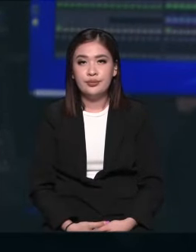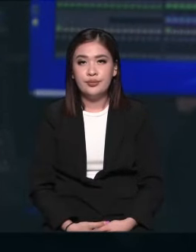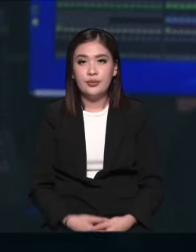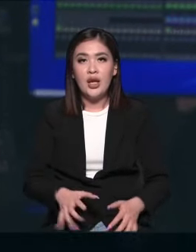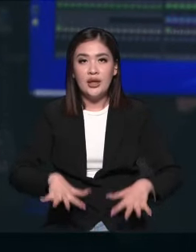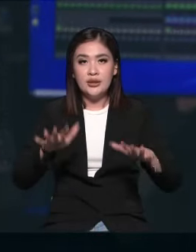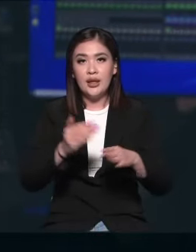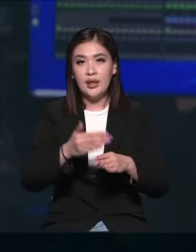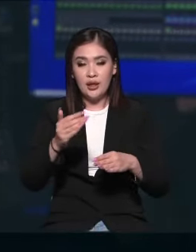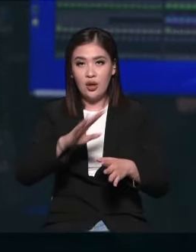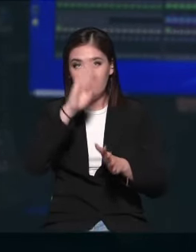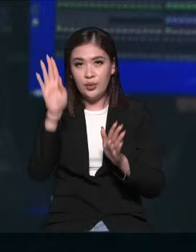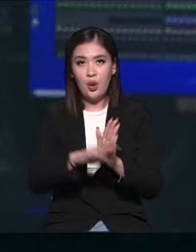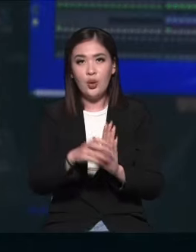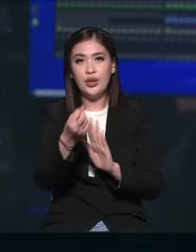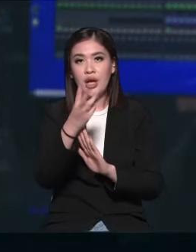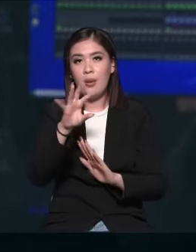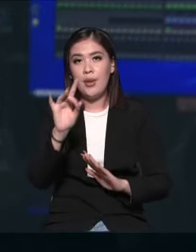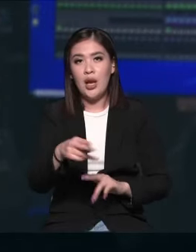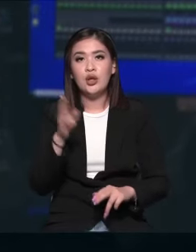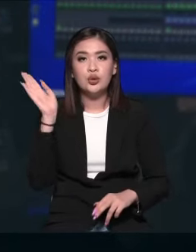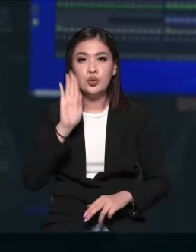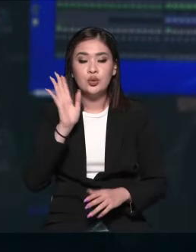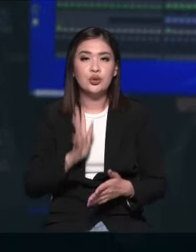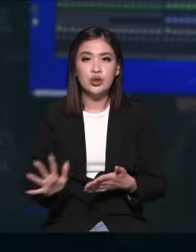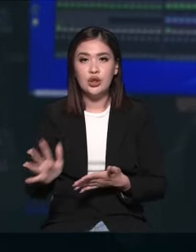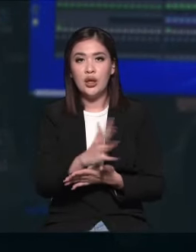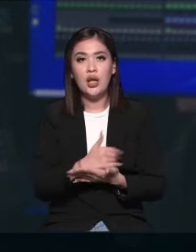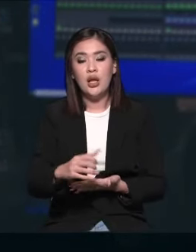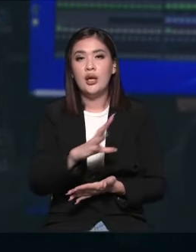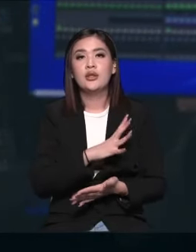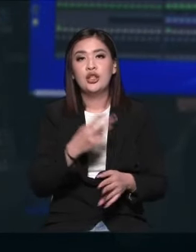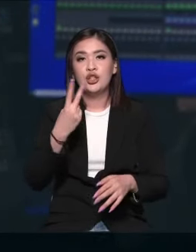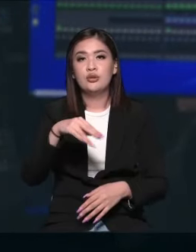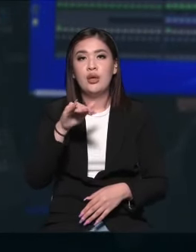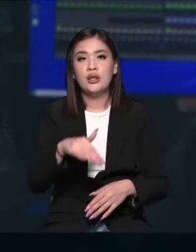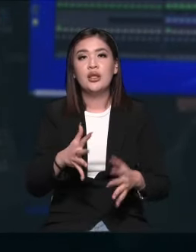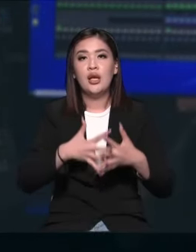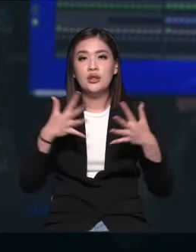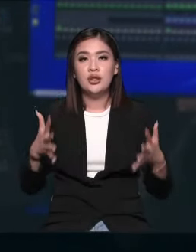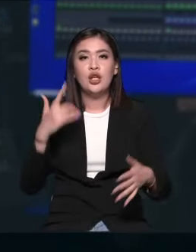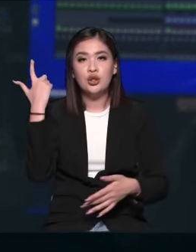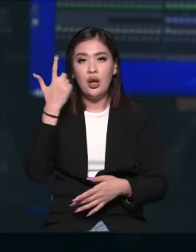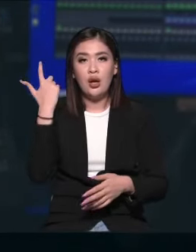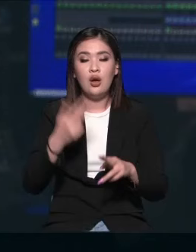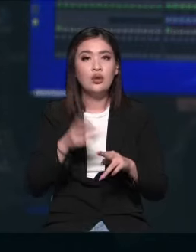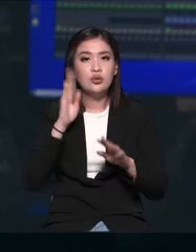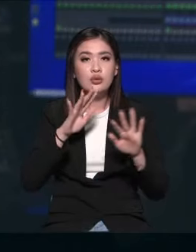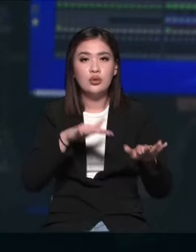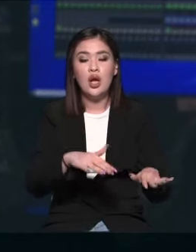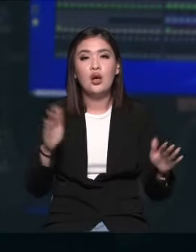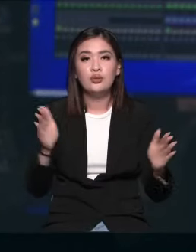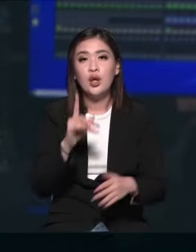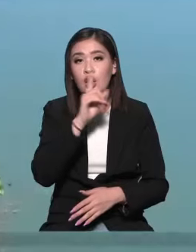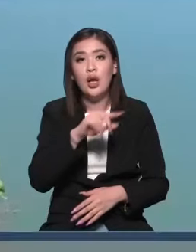Тасқыннан кейін қоймаларға 12 миллиард текше метр су жиналған. Соның арқасында 20 мыңнан аса шаруа биыл ағын судан таршылық